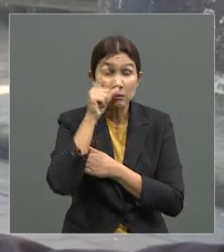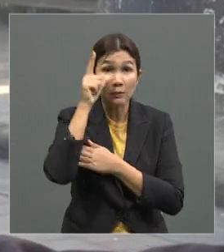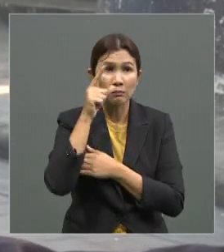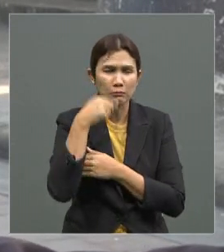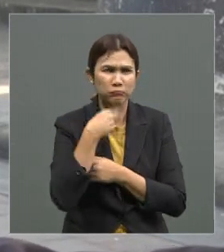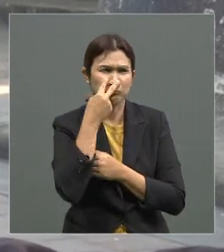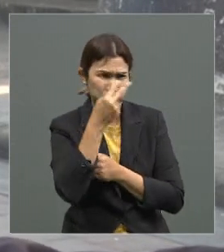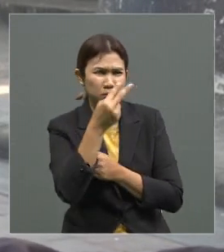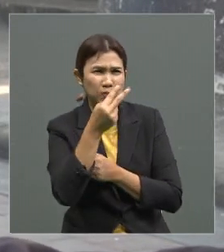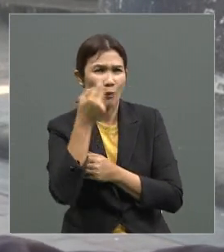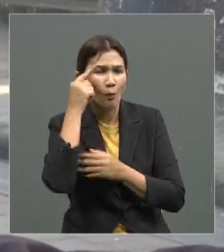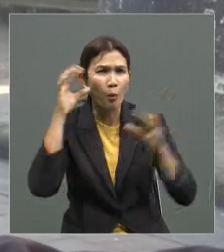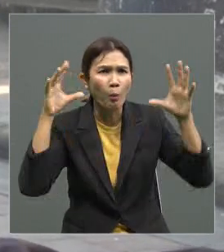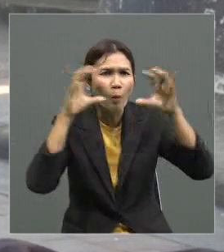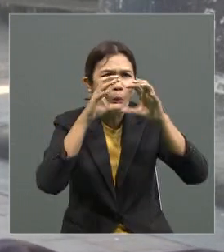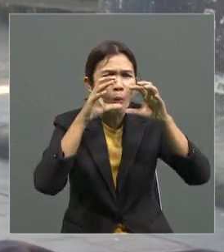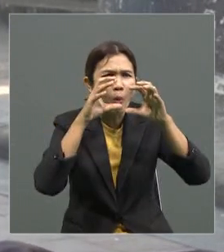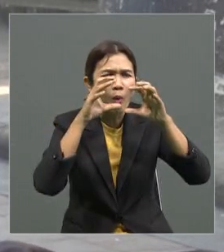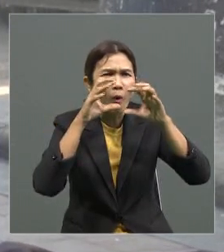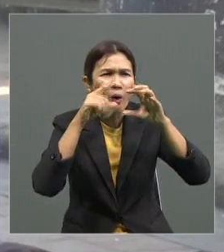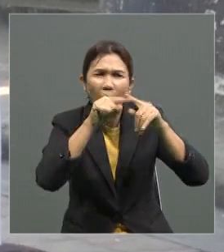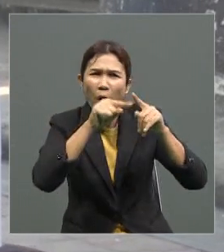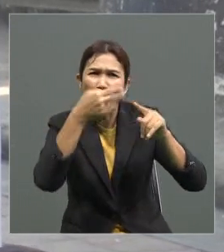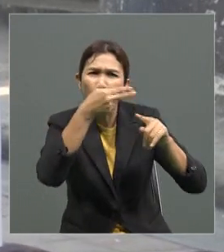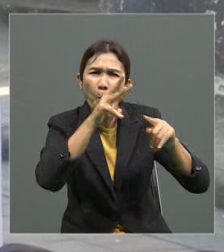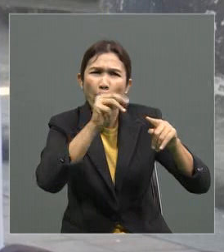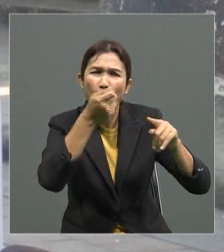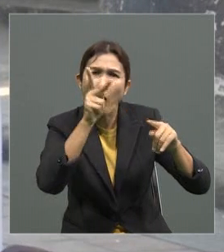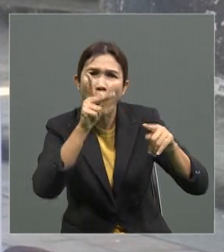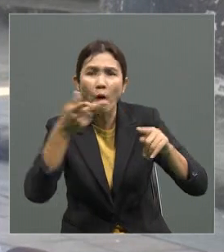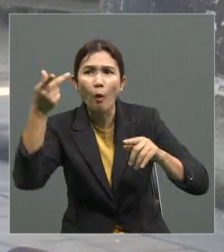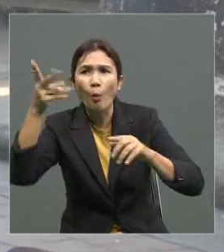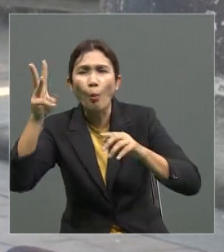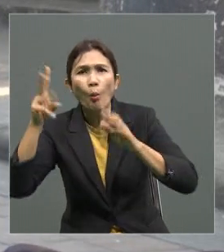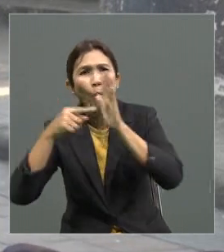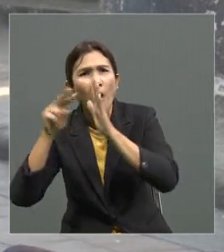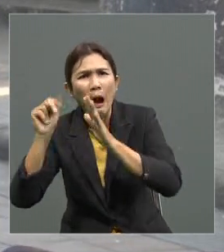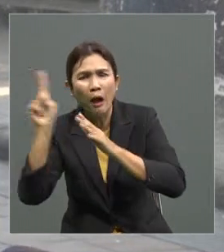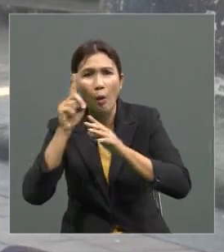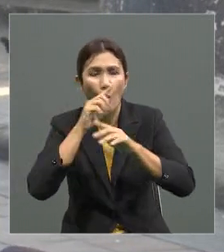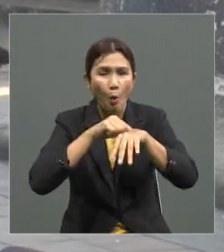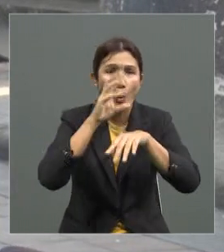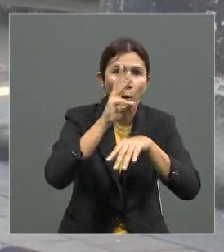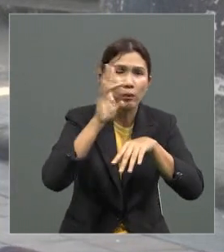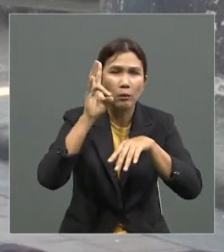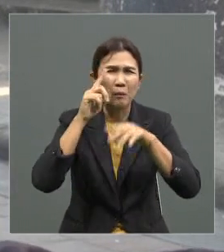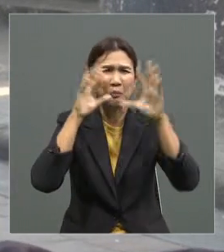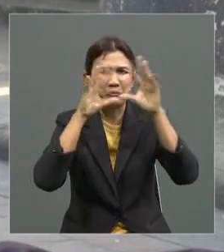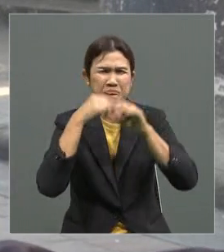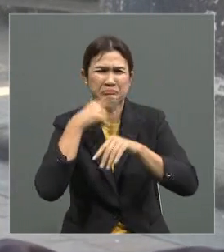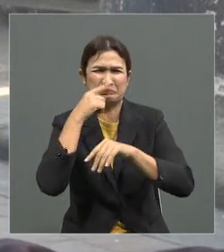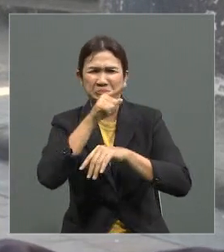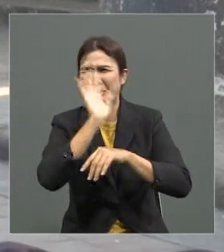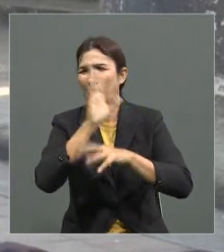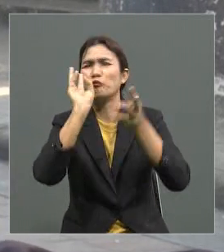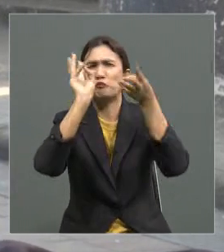ห็นไม่รู้หมอกหรือควันอะแต่ว่ามันหนามากอะไรเงี้ยแบบ6โมงครึ่ง7โมงยังหนาอยู่เลยแล้วก็น่าจะเป็นฝุ่นนั่นแหละครับใช่ แ